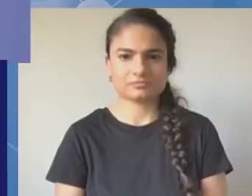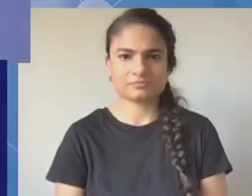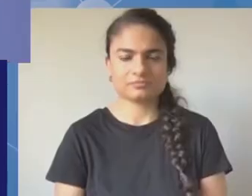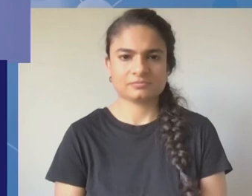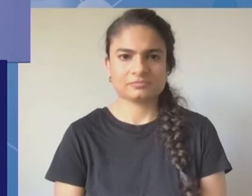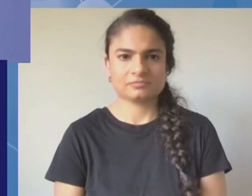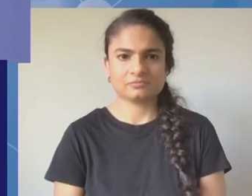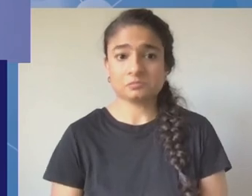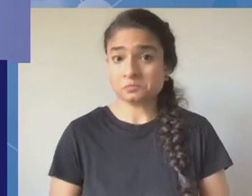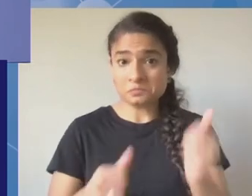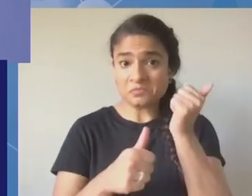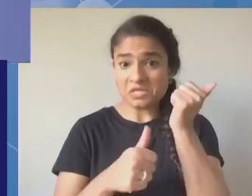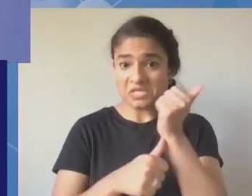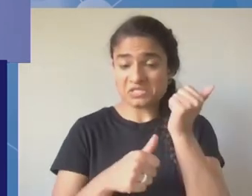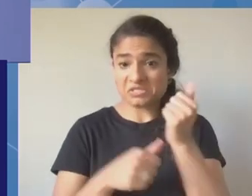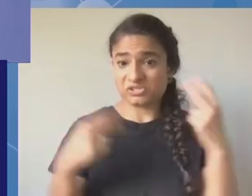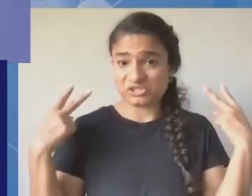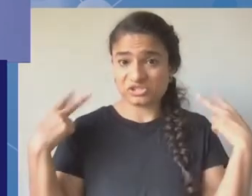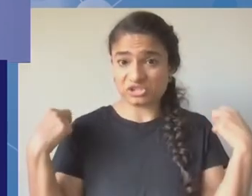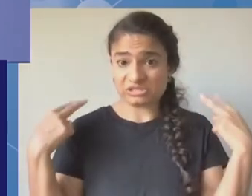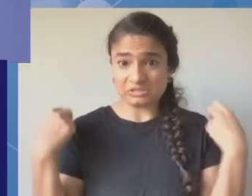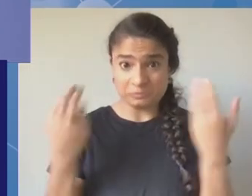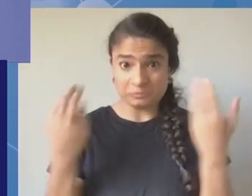尊敬的秘书长，